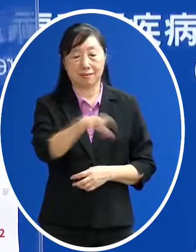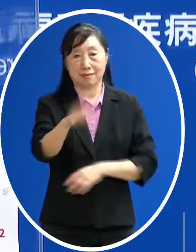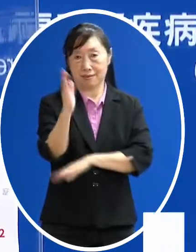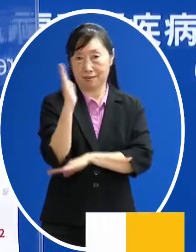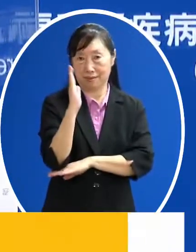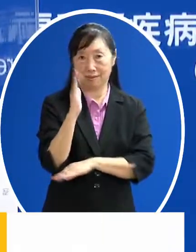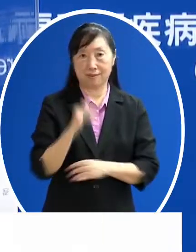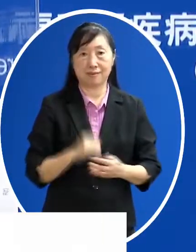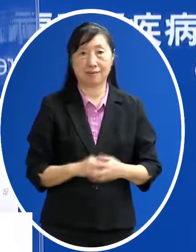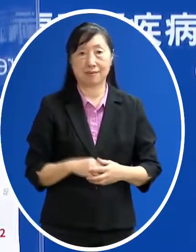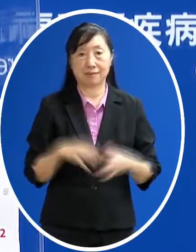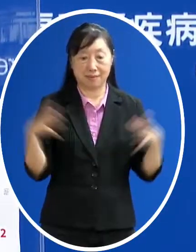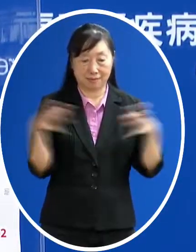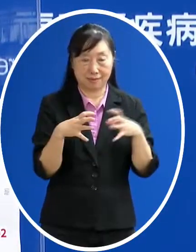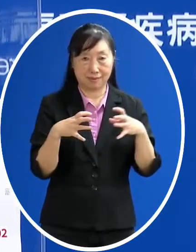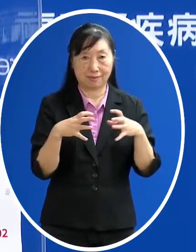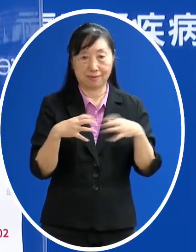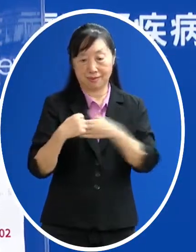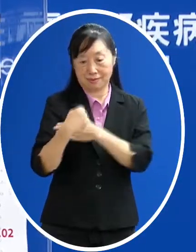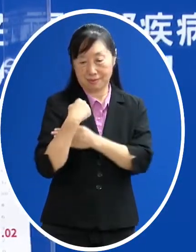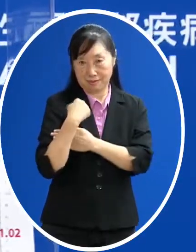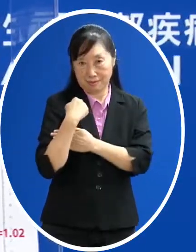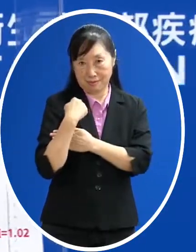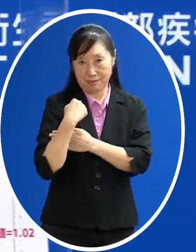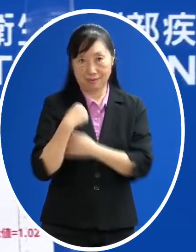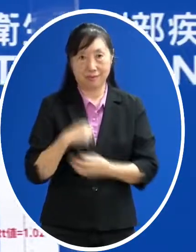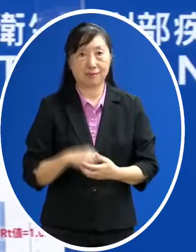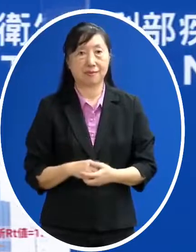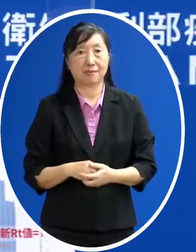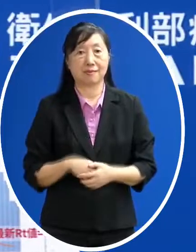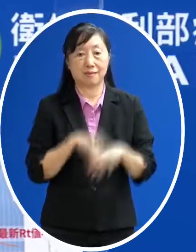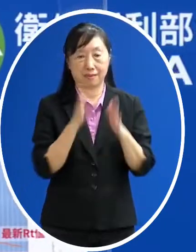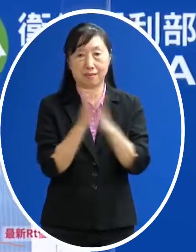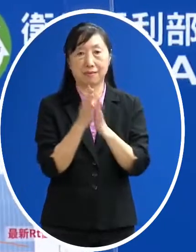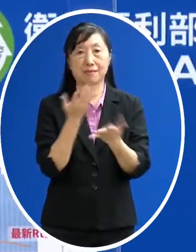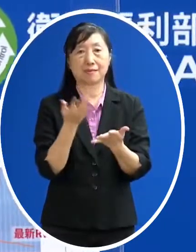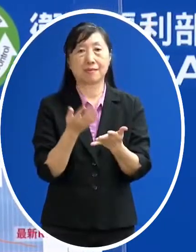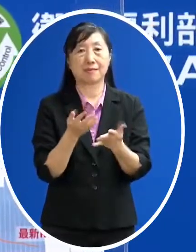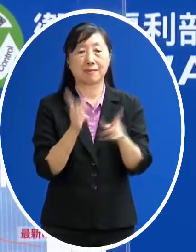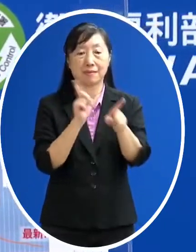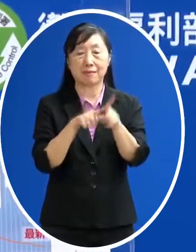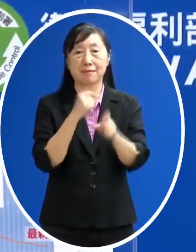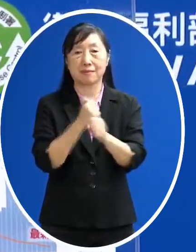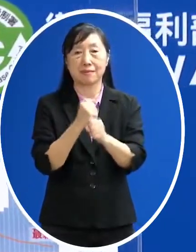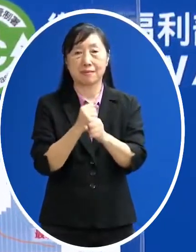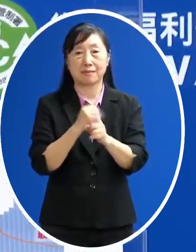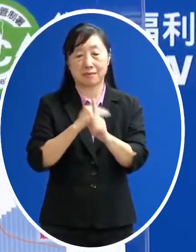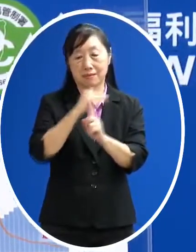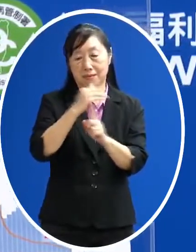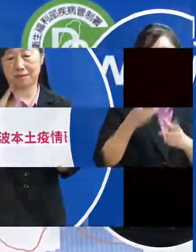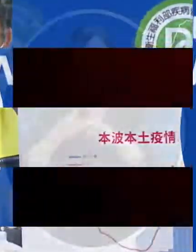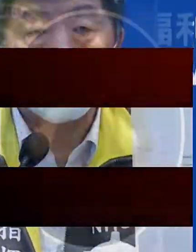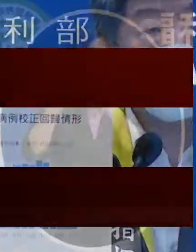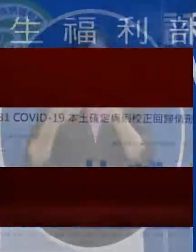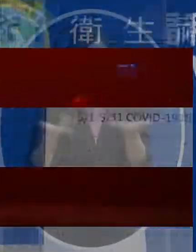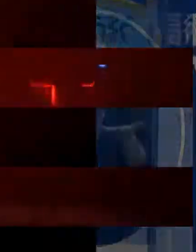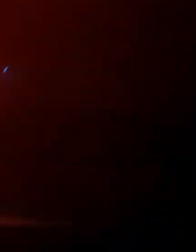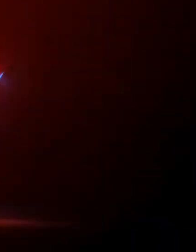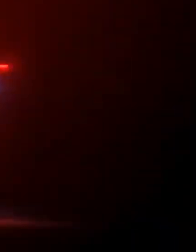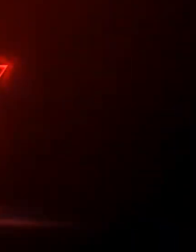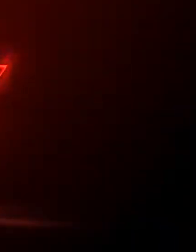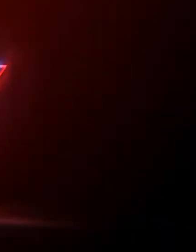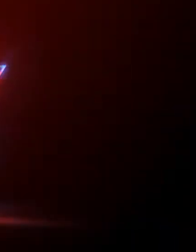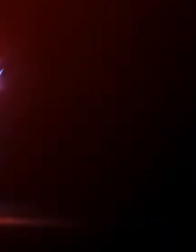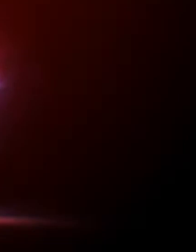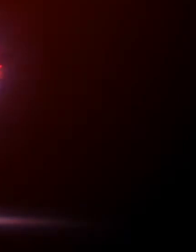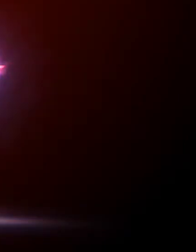府，大家一起非常积极的啊实施着相关啊三级的警戒应有的作为。